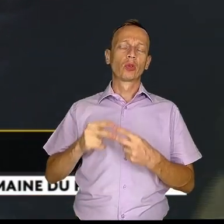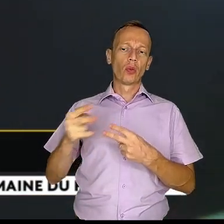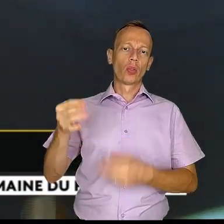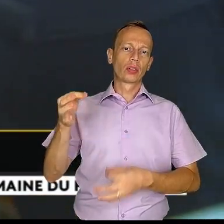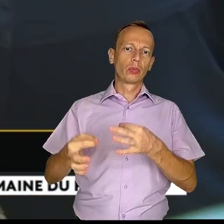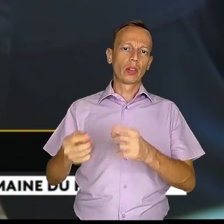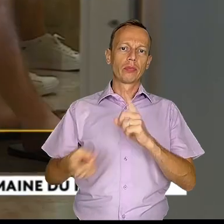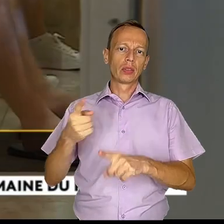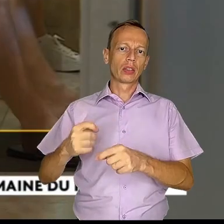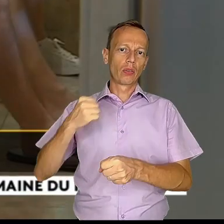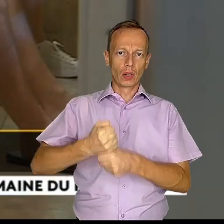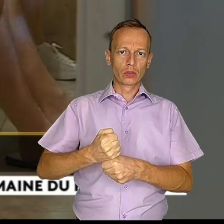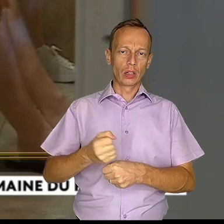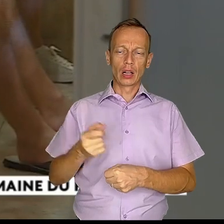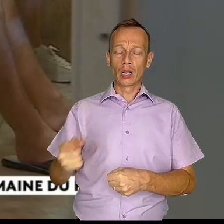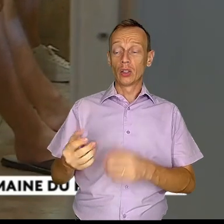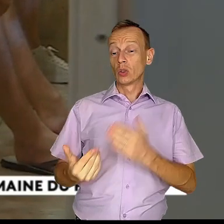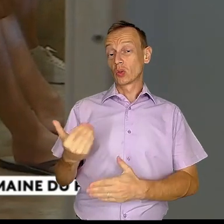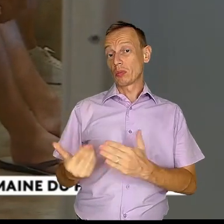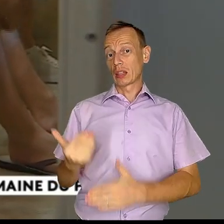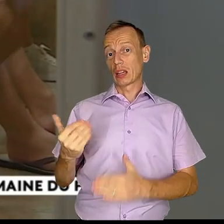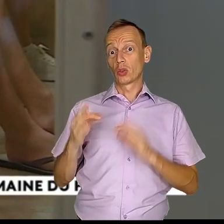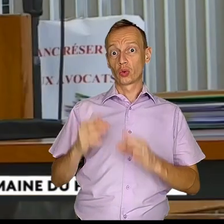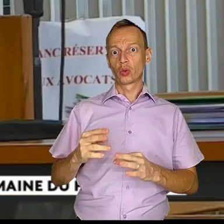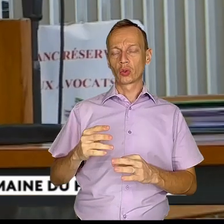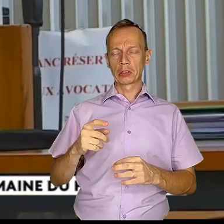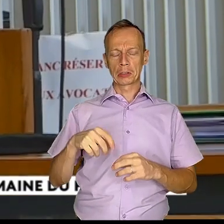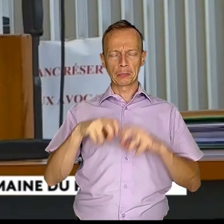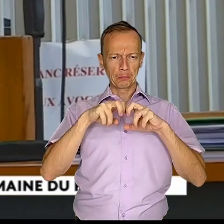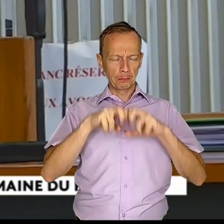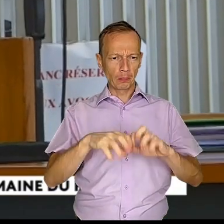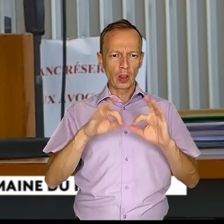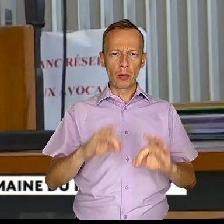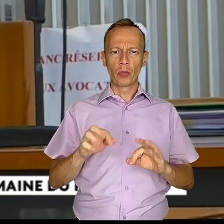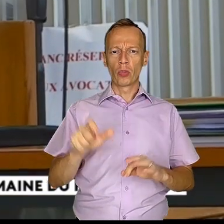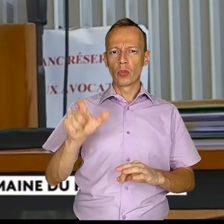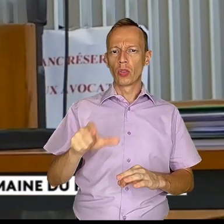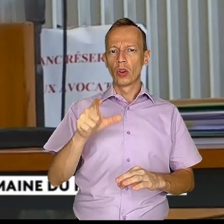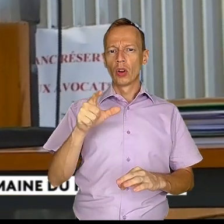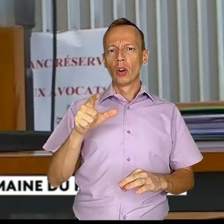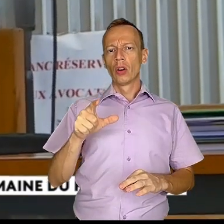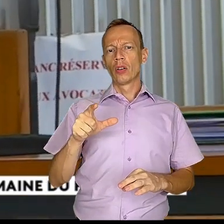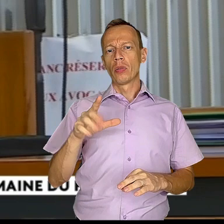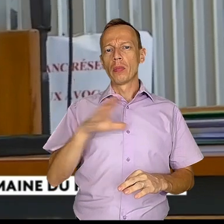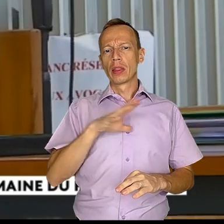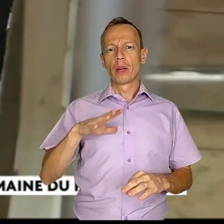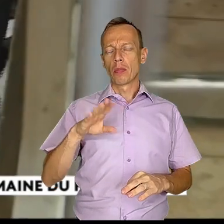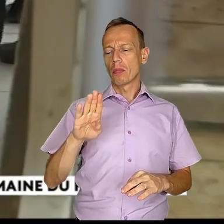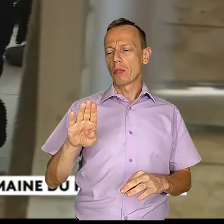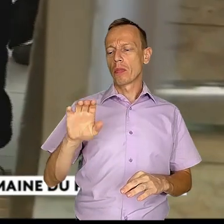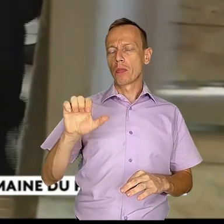devant le tribunal correctionnel. Depuis ce matin, les magistrats se penchent sur le degré d'implication de Rarhau